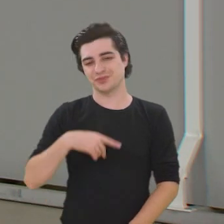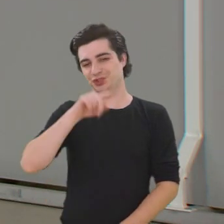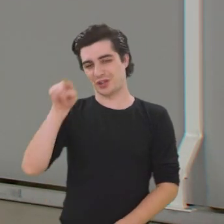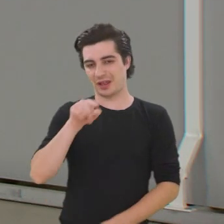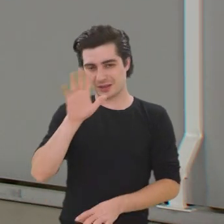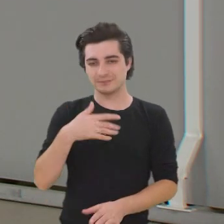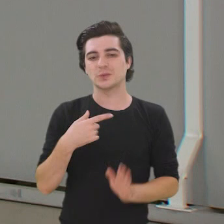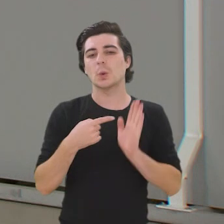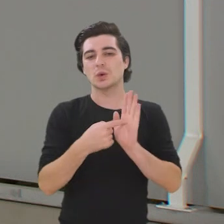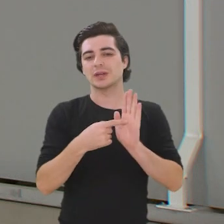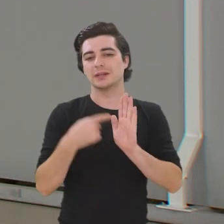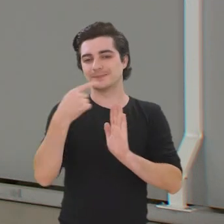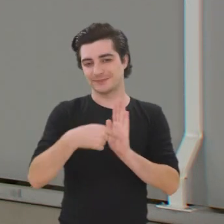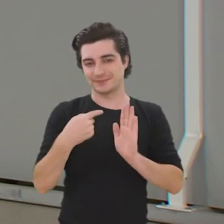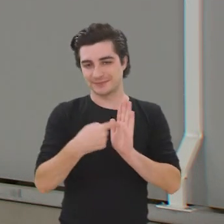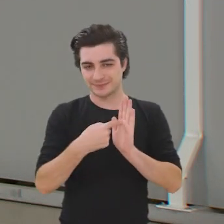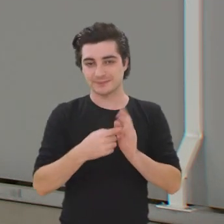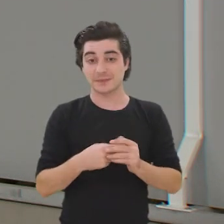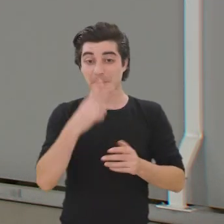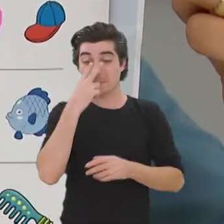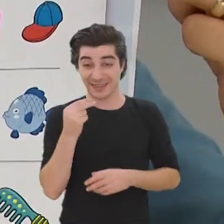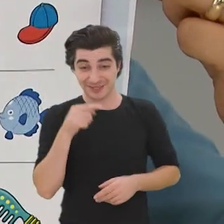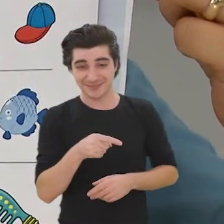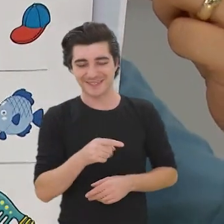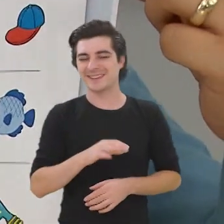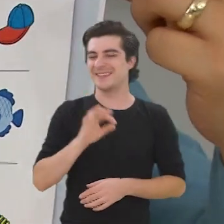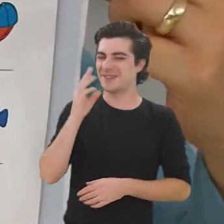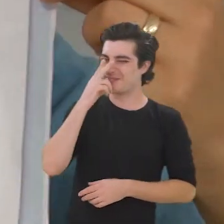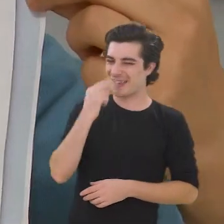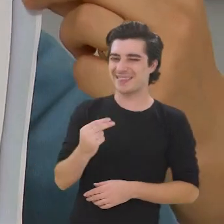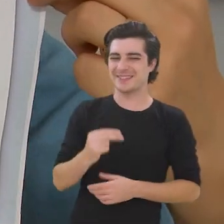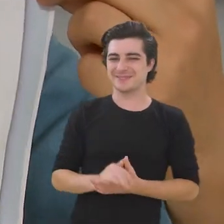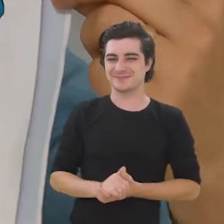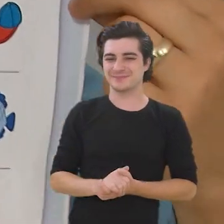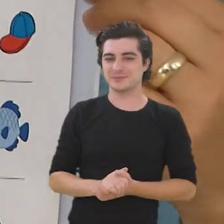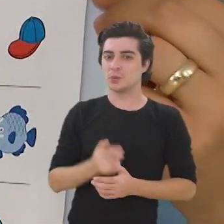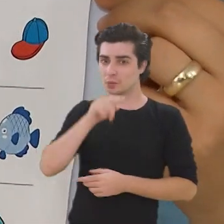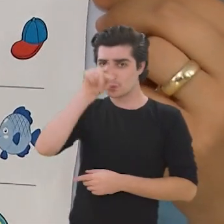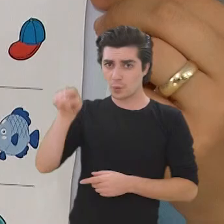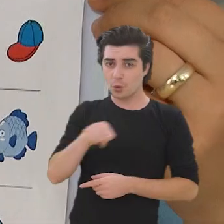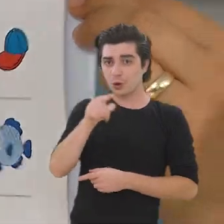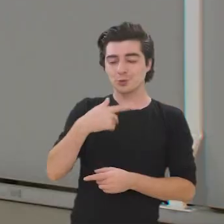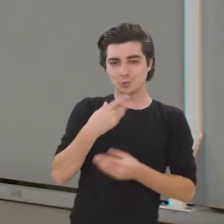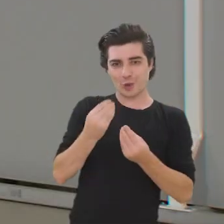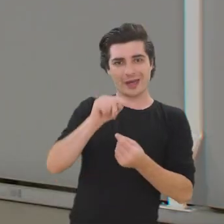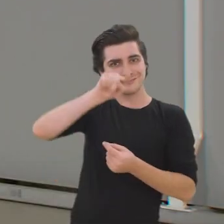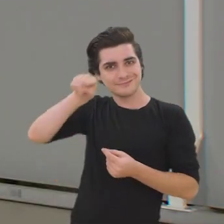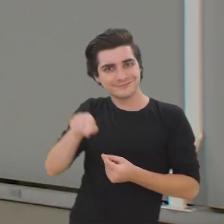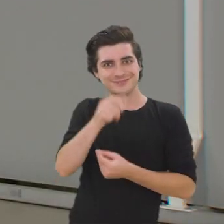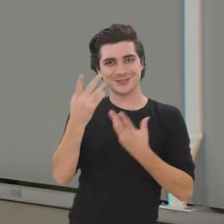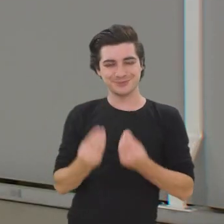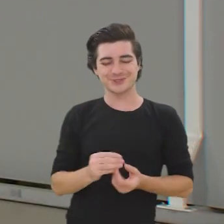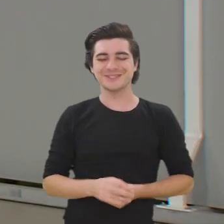İşaretlememi de göstereyim şöyle. Nasıl, beğendin mi? Beğendim. Harika. Düzgün bir dar olmuş. Çok teşekkür